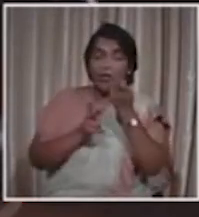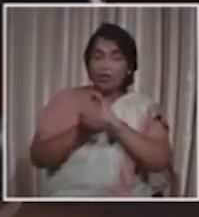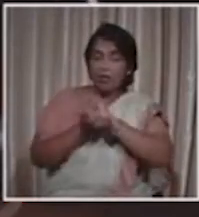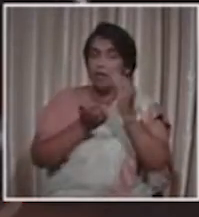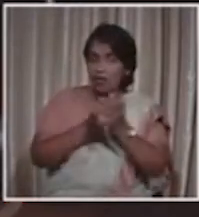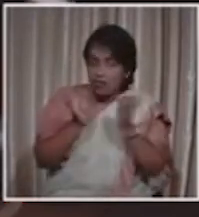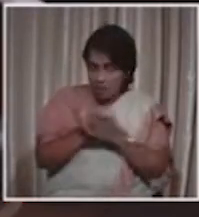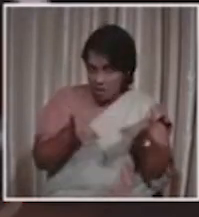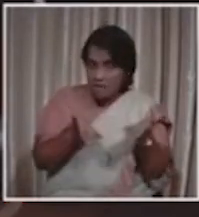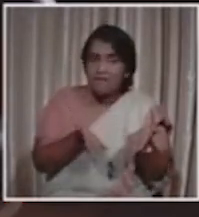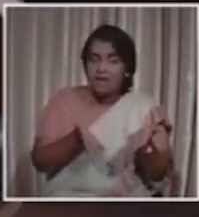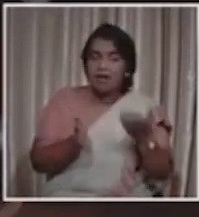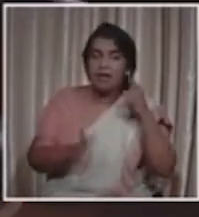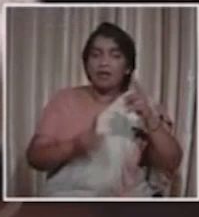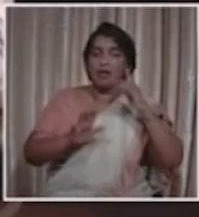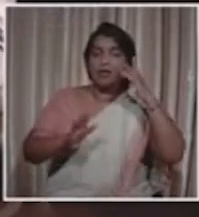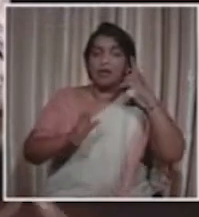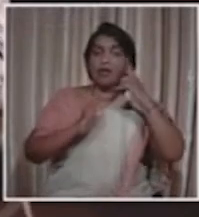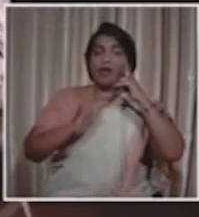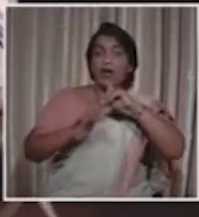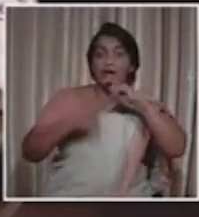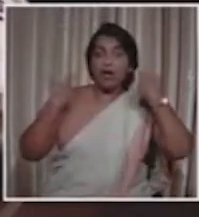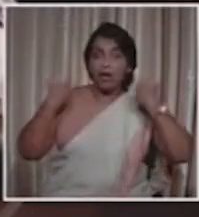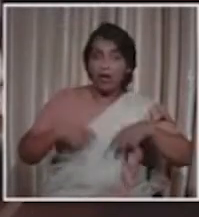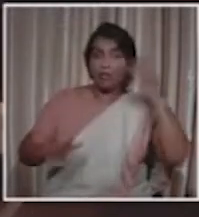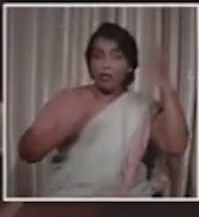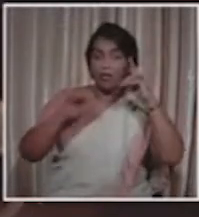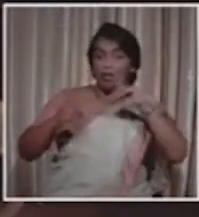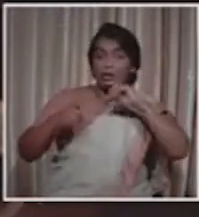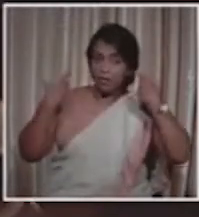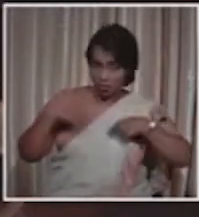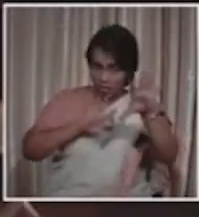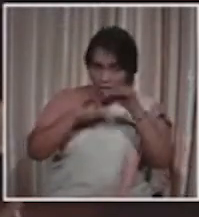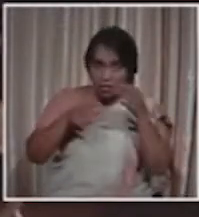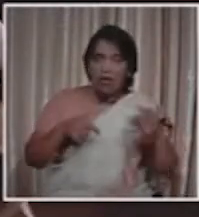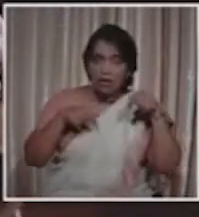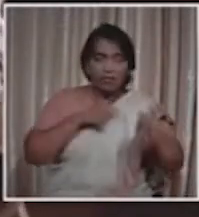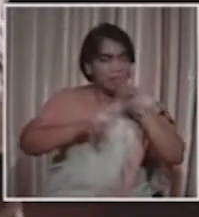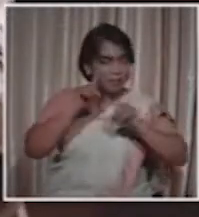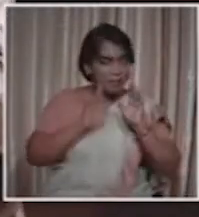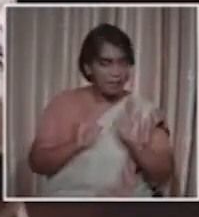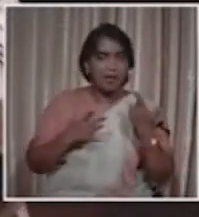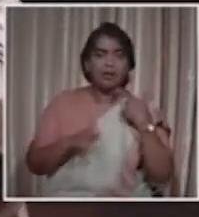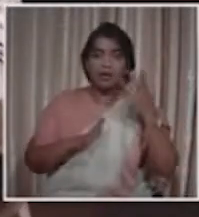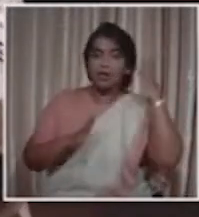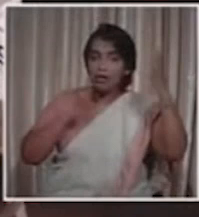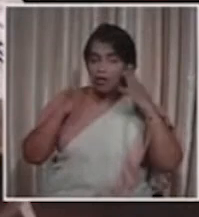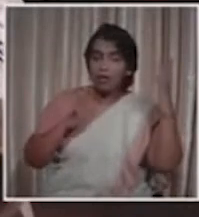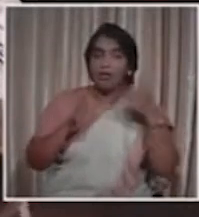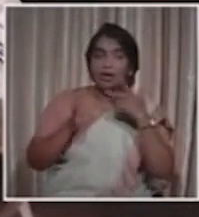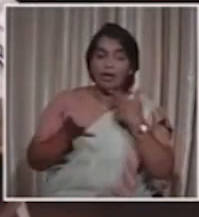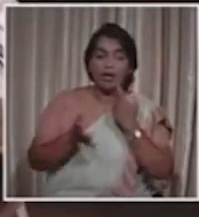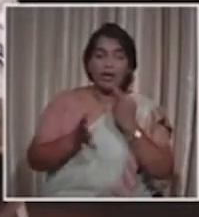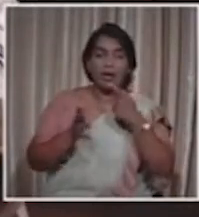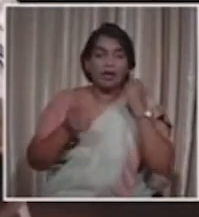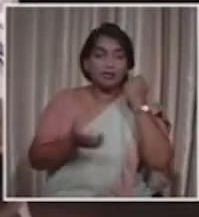තියෙනවද ජාත්‍යන්තර ලීගල් ඇඩ්වයිසර්ස්ලා? අදටත් සාකච්ඡා ආරම්භ කරලා තියෙනවද ඉන්ටර්නැෂනල් සවරින් බන් හෝල්ඩර්ස්ලා